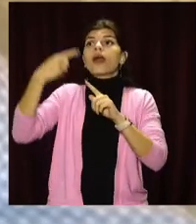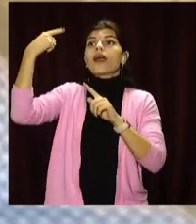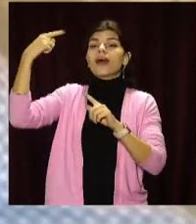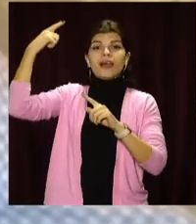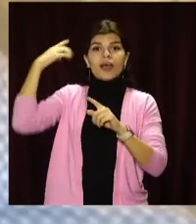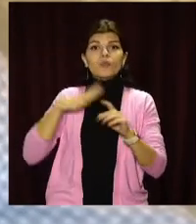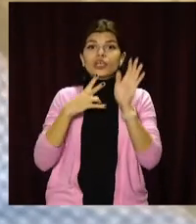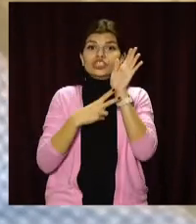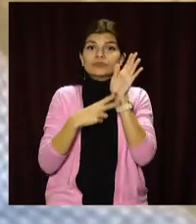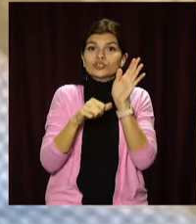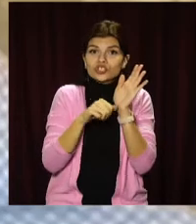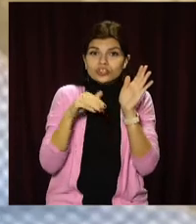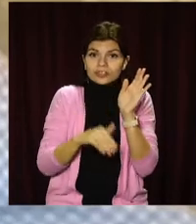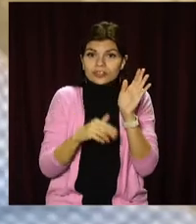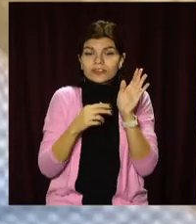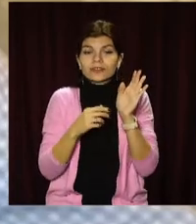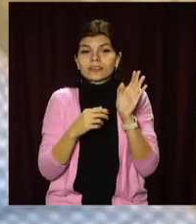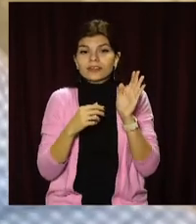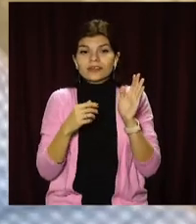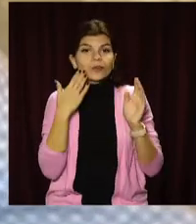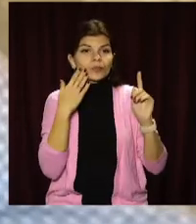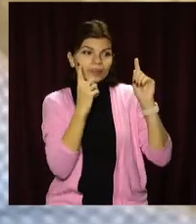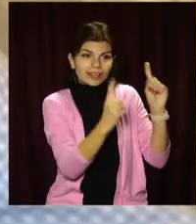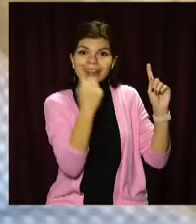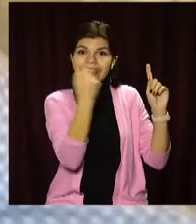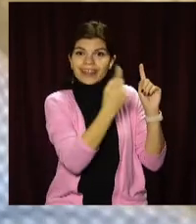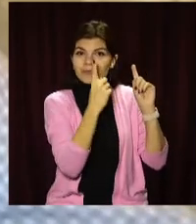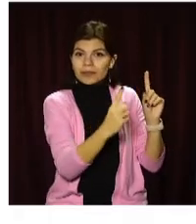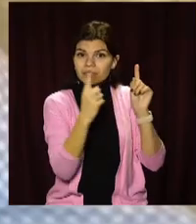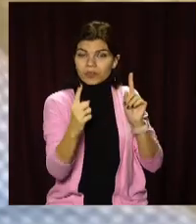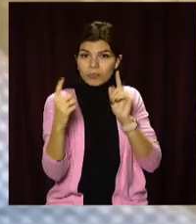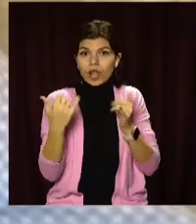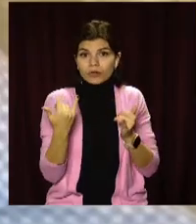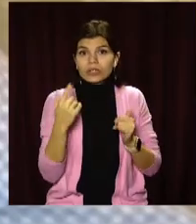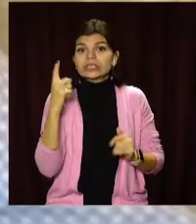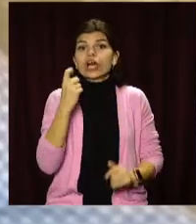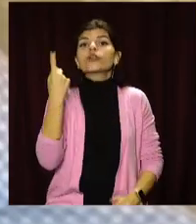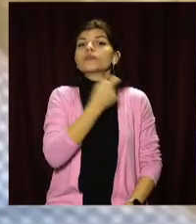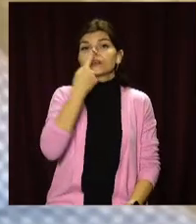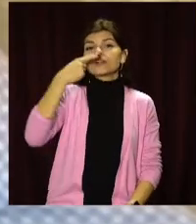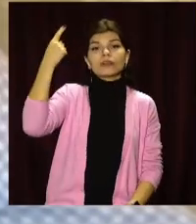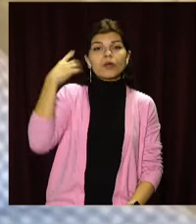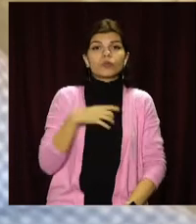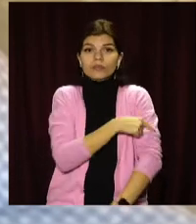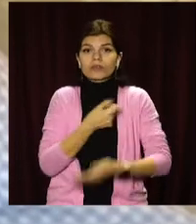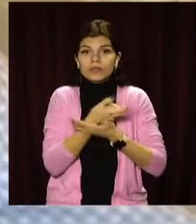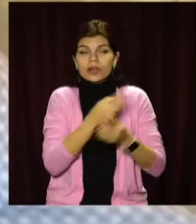було 76 221 випадок відповідно. За минулий тиждень було